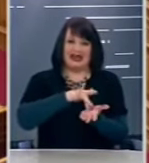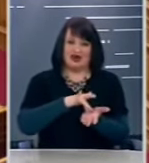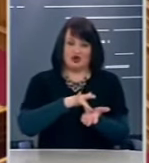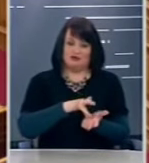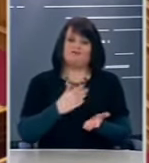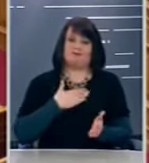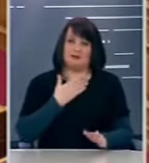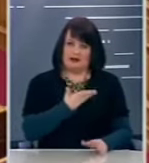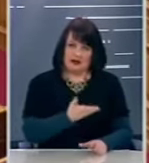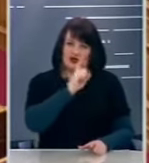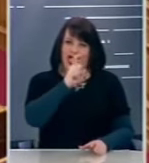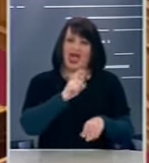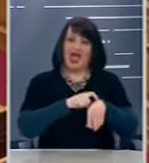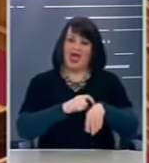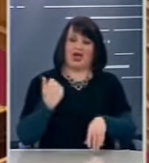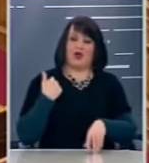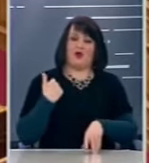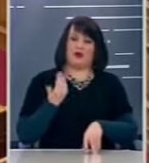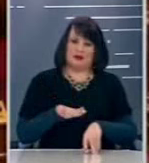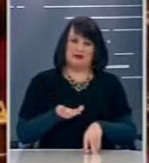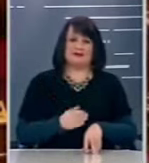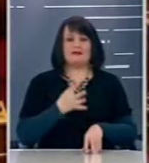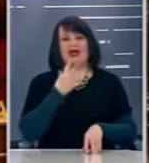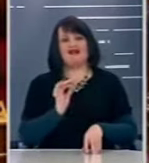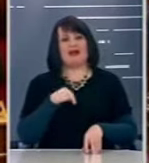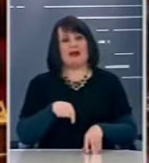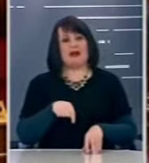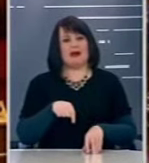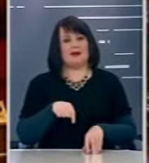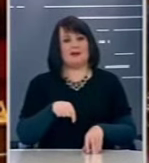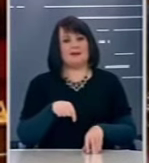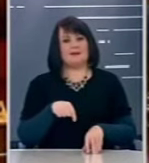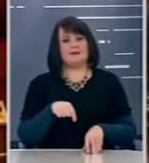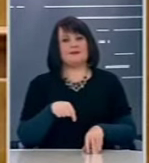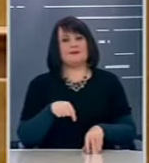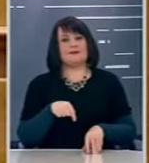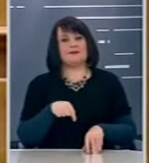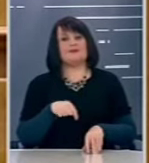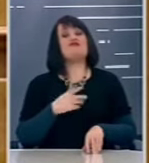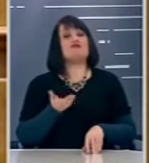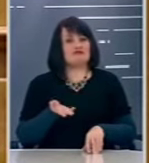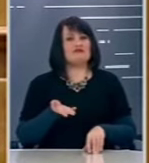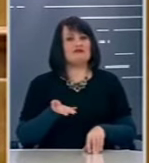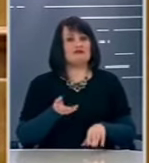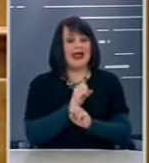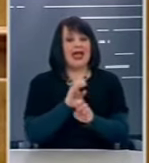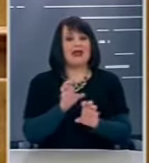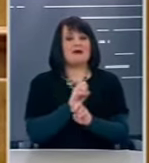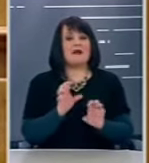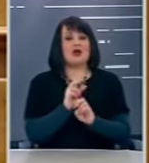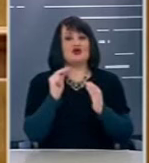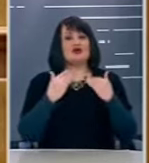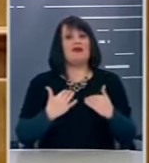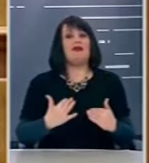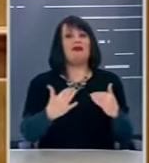την ερώτηση και για την ευκαιρία που μου δίνει να ενημερώσω το Σώμα,